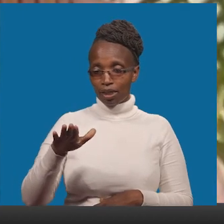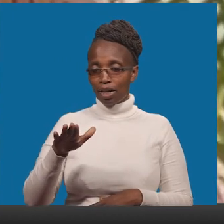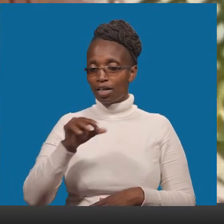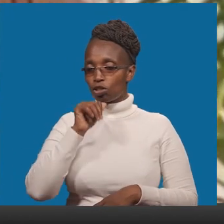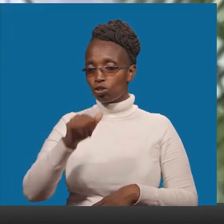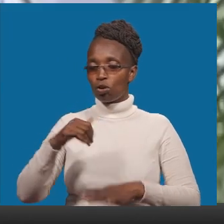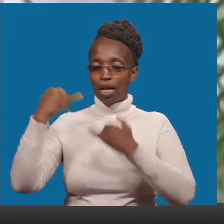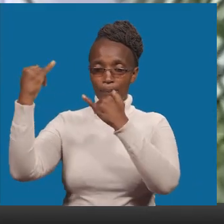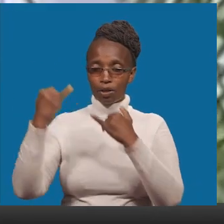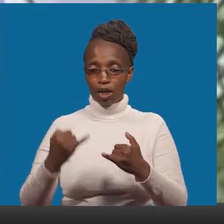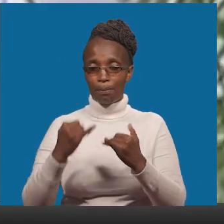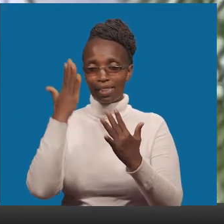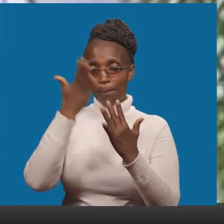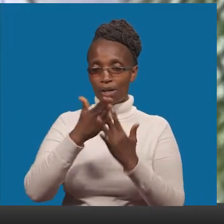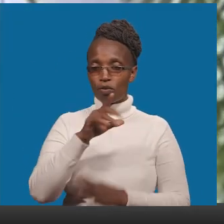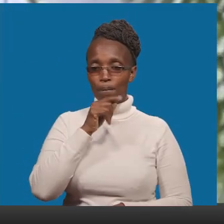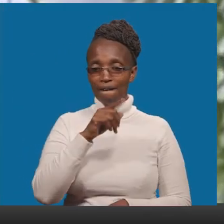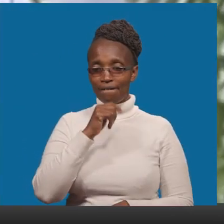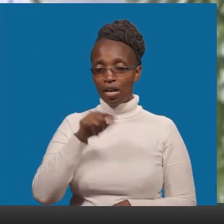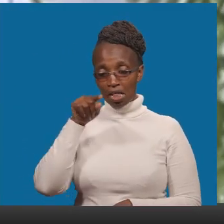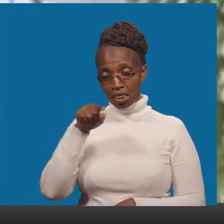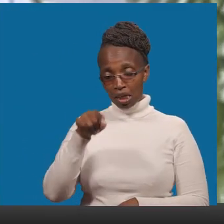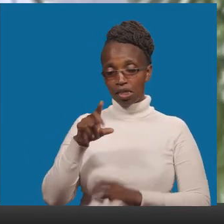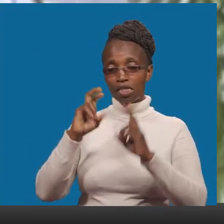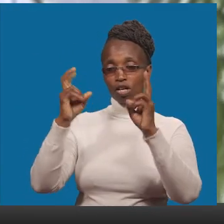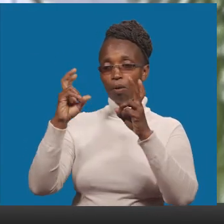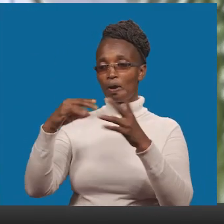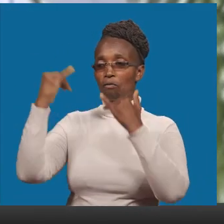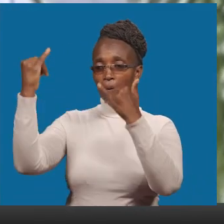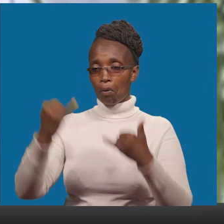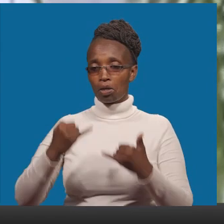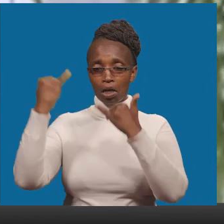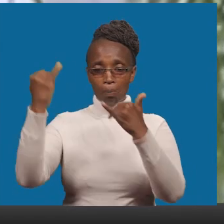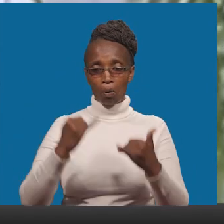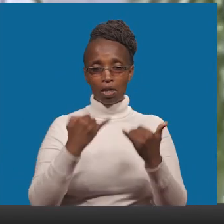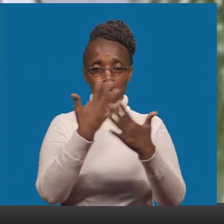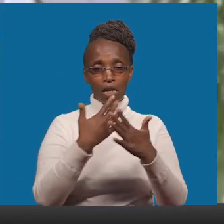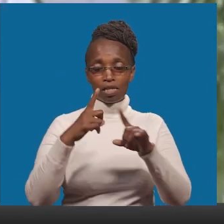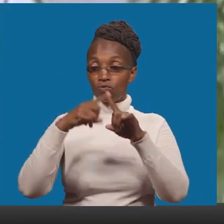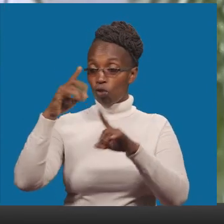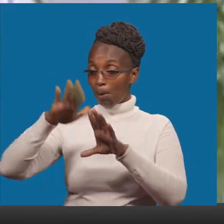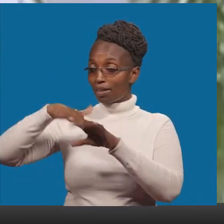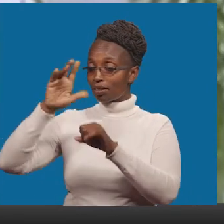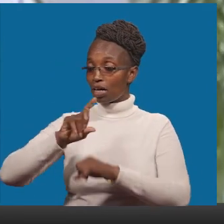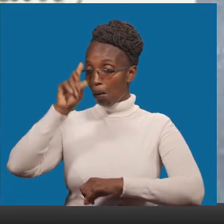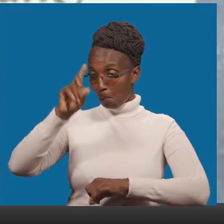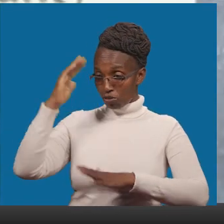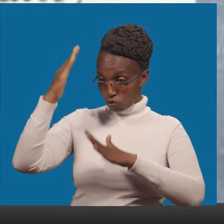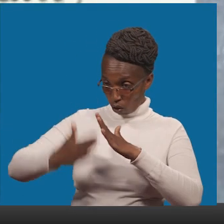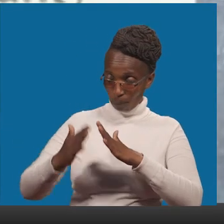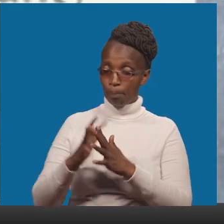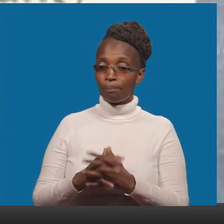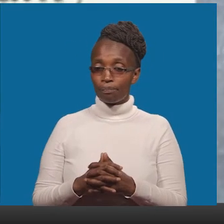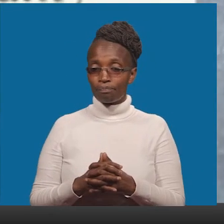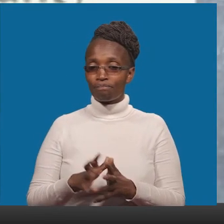brokers. Hii mambo ya importation ya vile vitu tunaweza kutoka nje lazima ikome, na ikome mara moja. Ruto